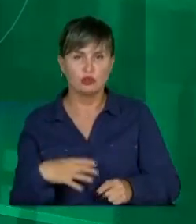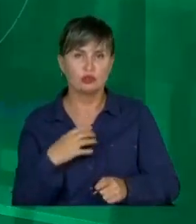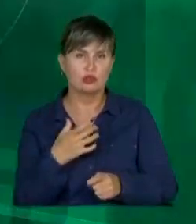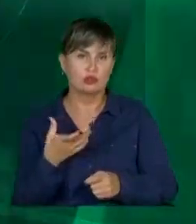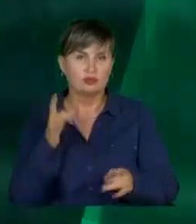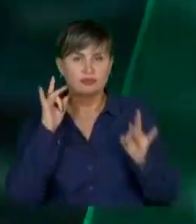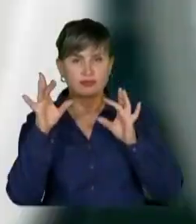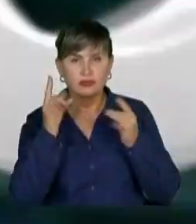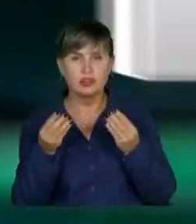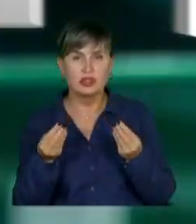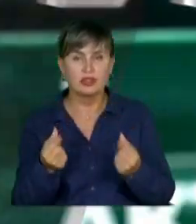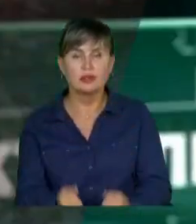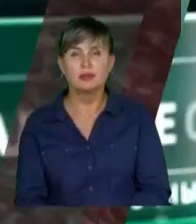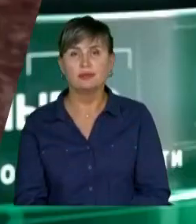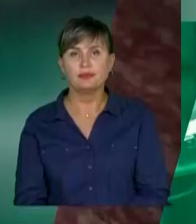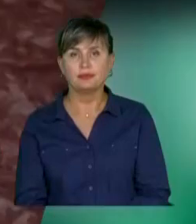концами?